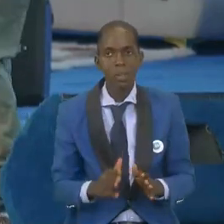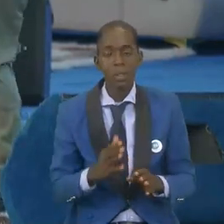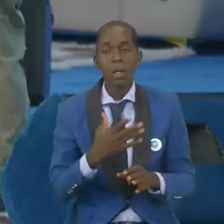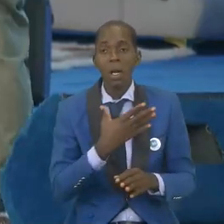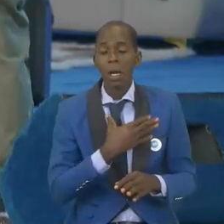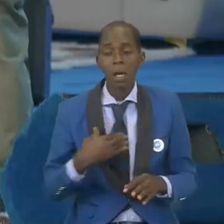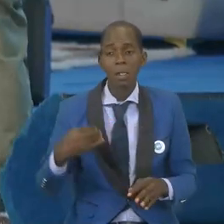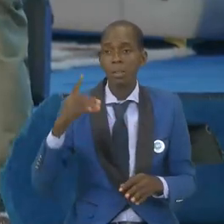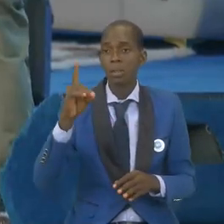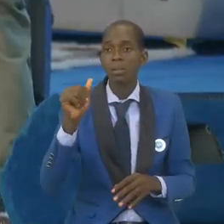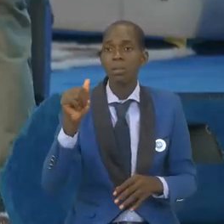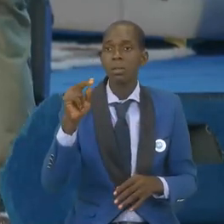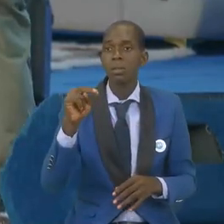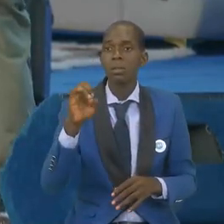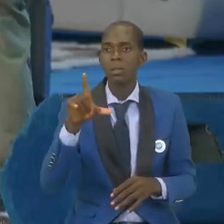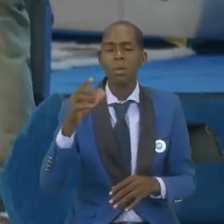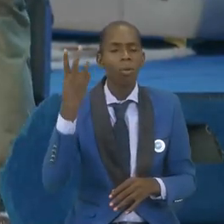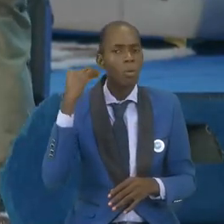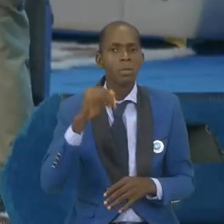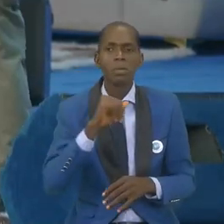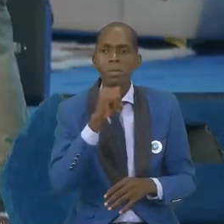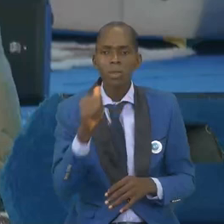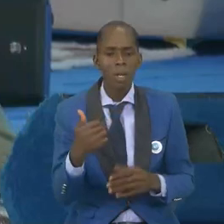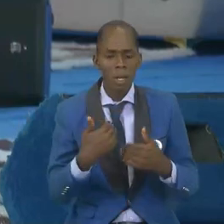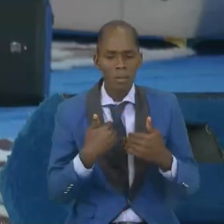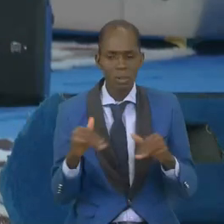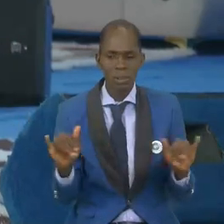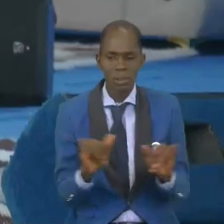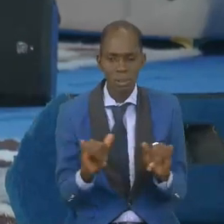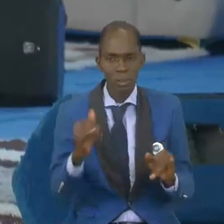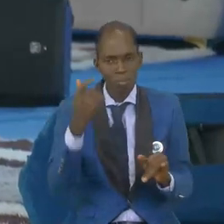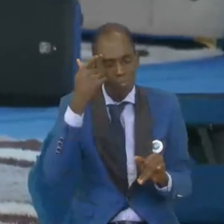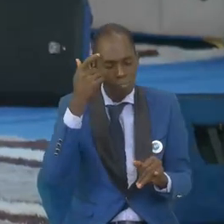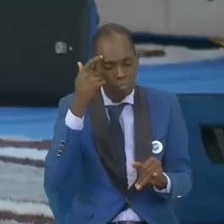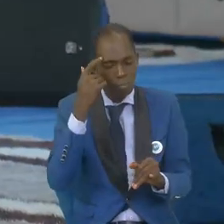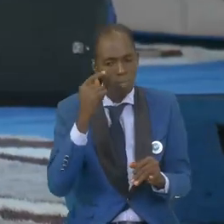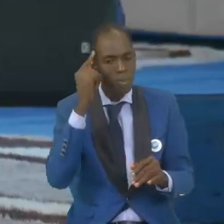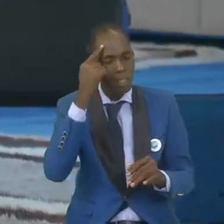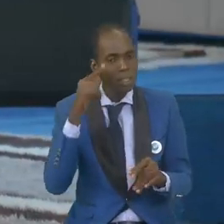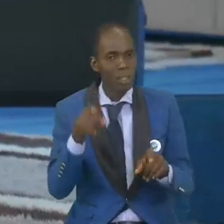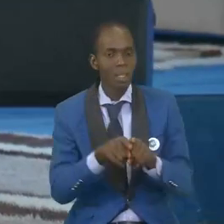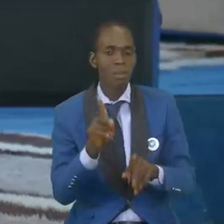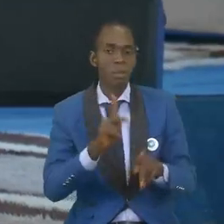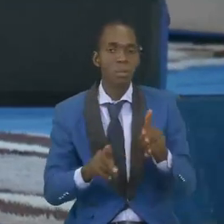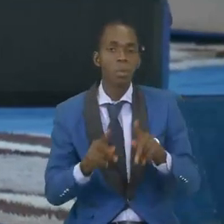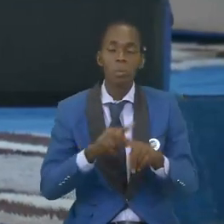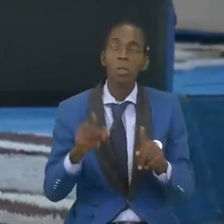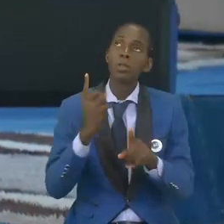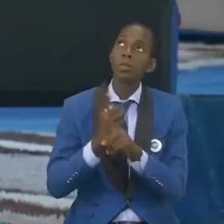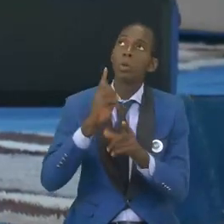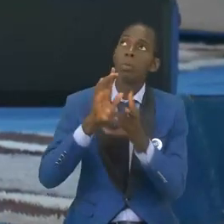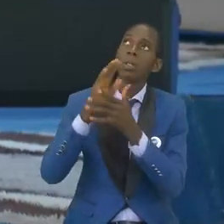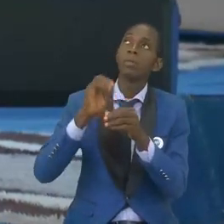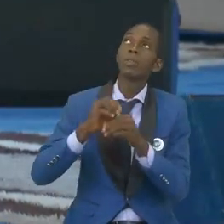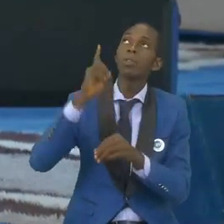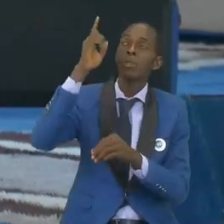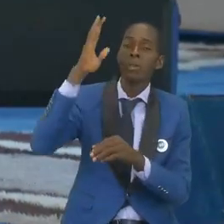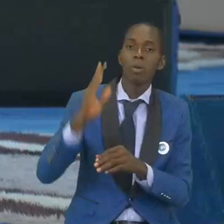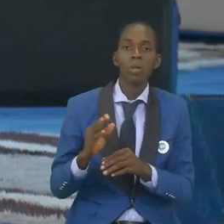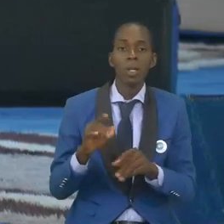qui complotaient. Il ne pensait pas aux persécuteurs. Il n'était même pas dans le même modèle de pensée que ces